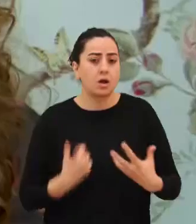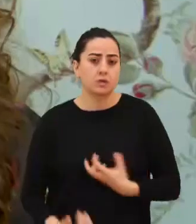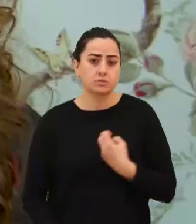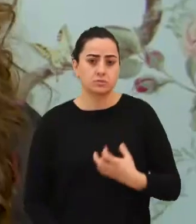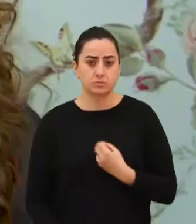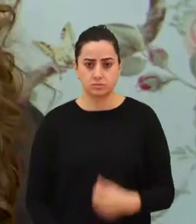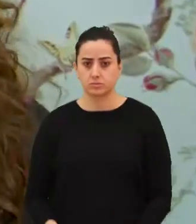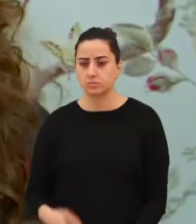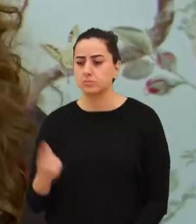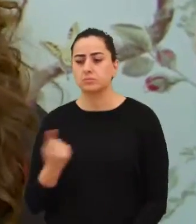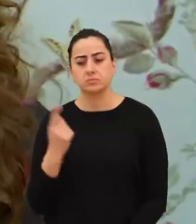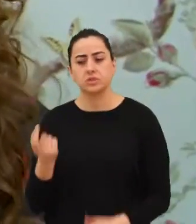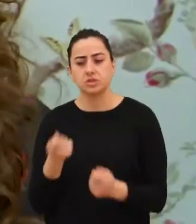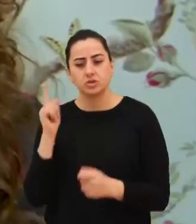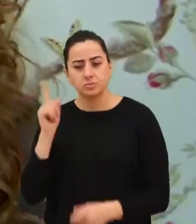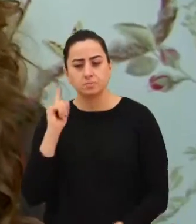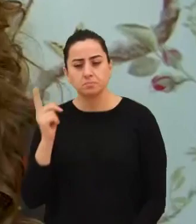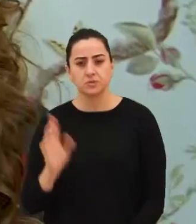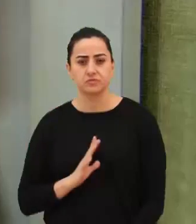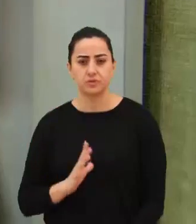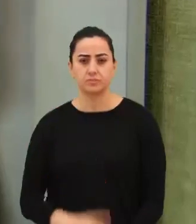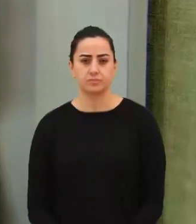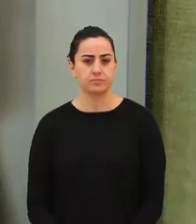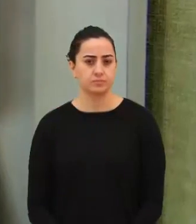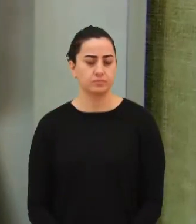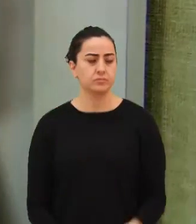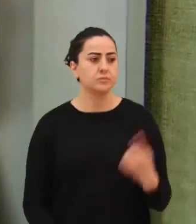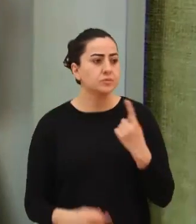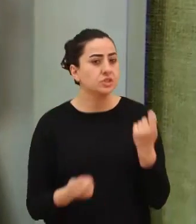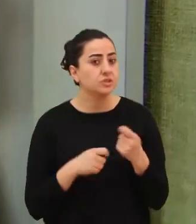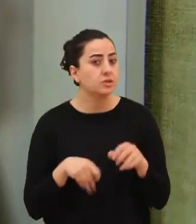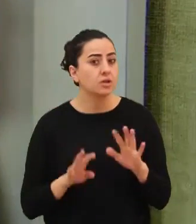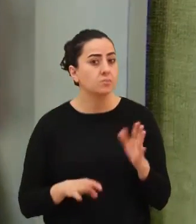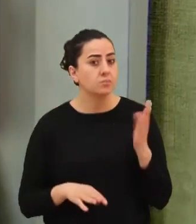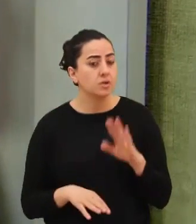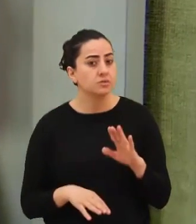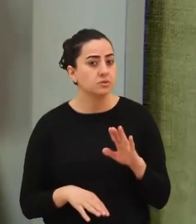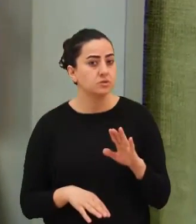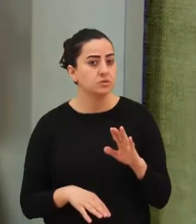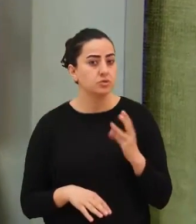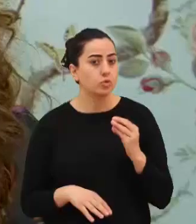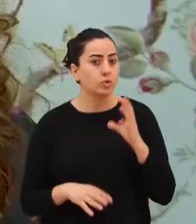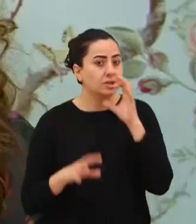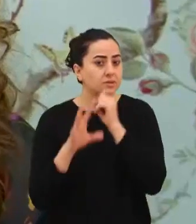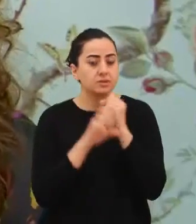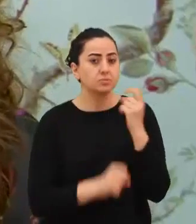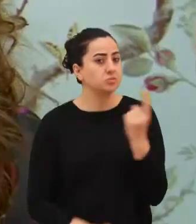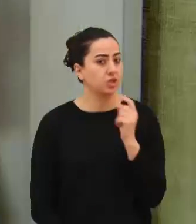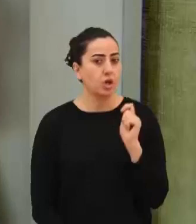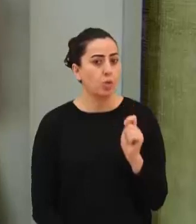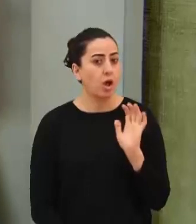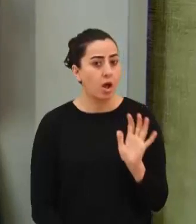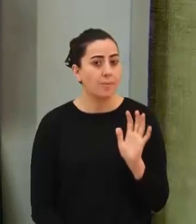yani. Zaten bir iş çevirdiğini biliyordum Şükrü Efendi. Sadece bir iş çevirmiyor Rüyam Hanım. Bence çok gizli işler